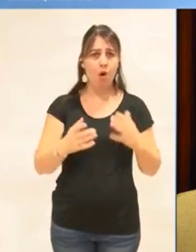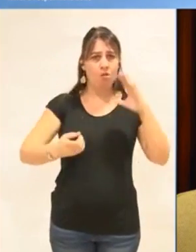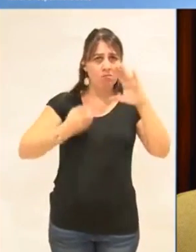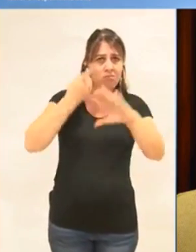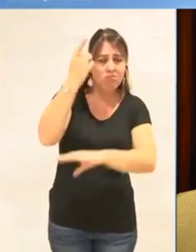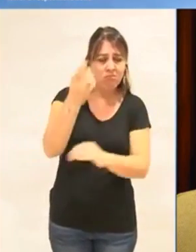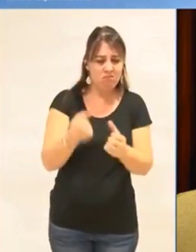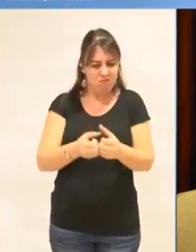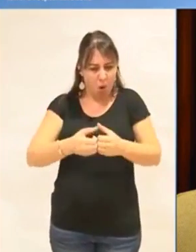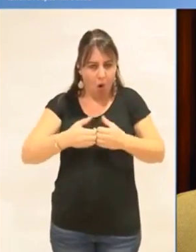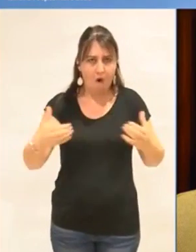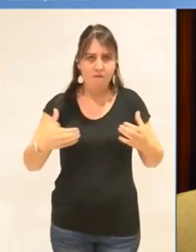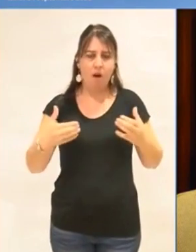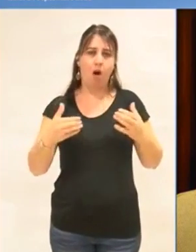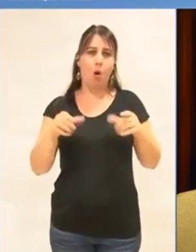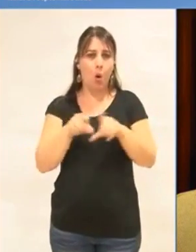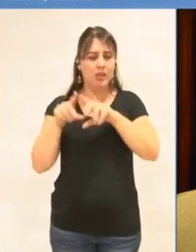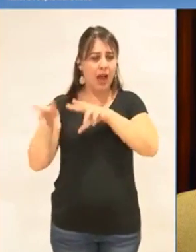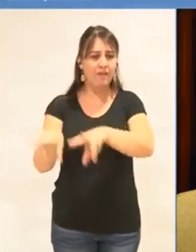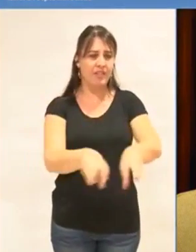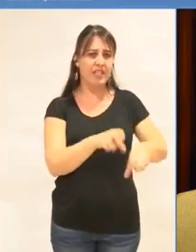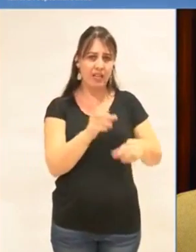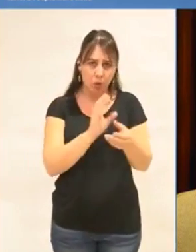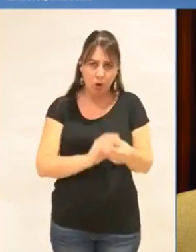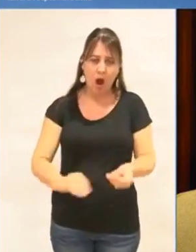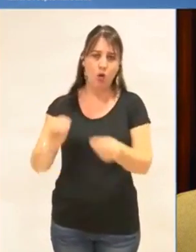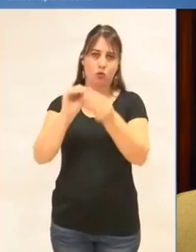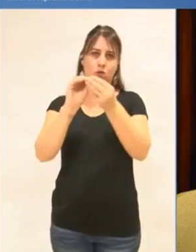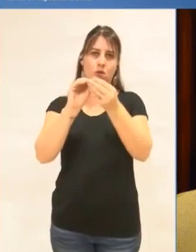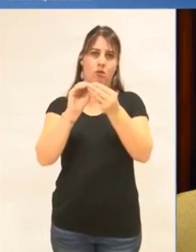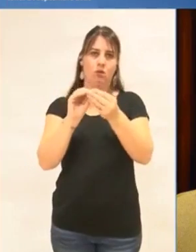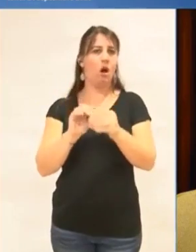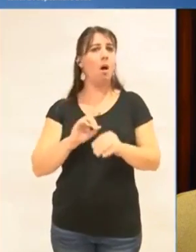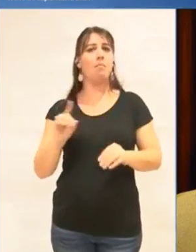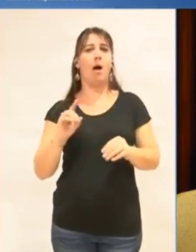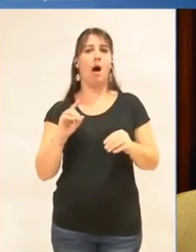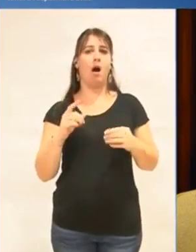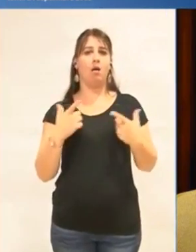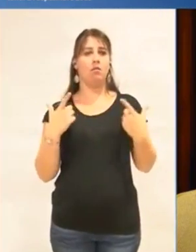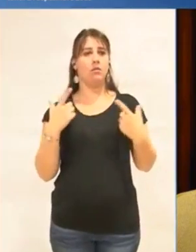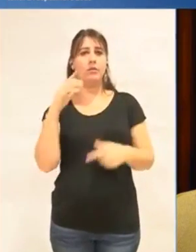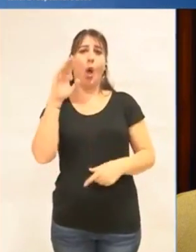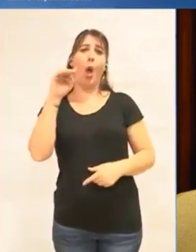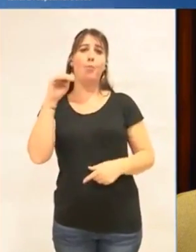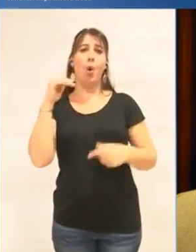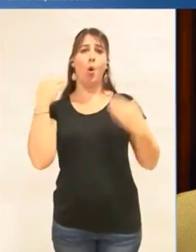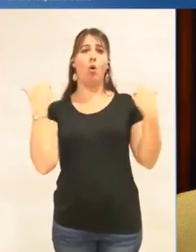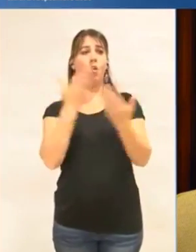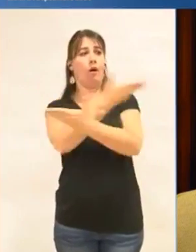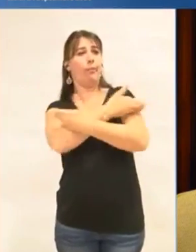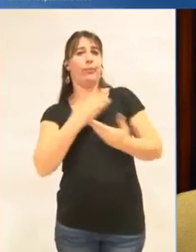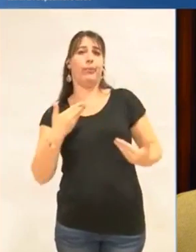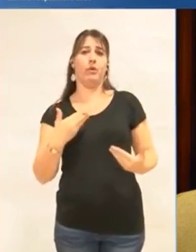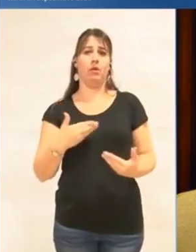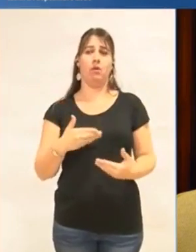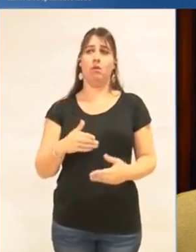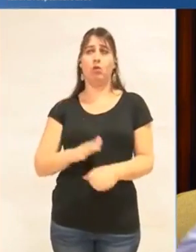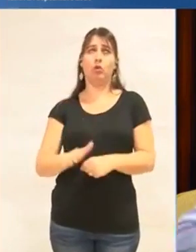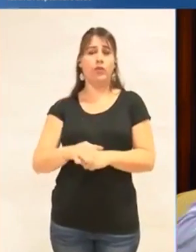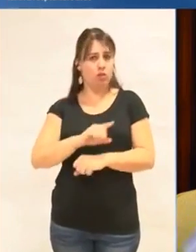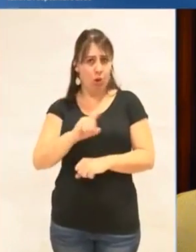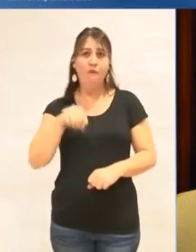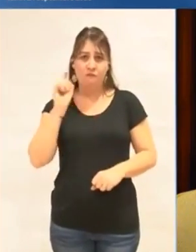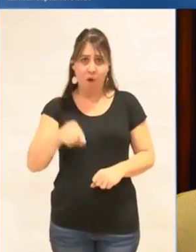des moyens d'investigation supplémentaires. Il ne faut pas seulement des uniformes ou du bleu, comme on dit sur le terrain, il en faut. Il